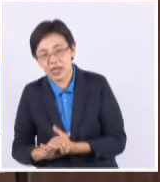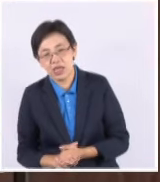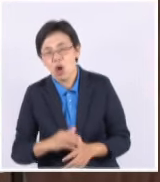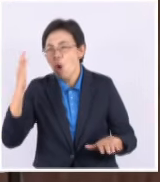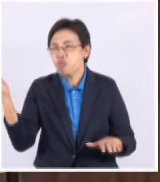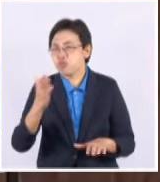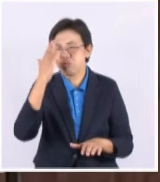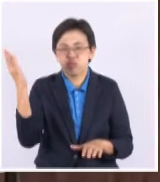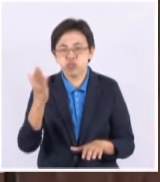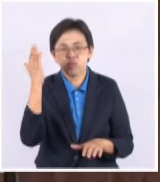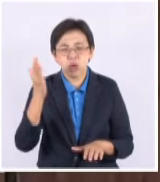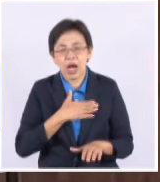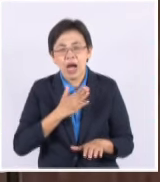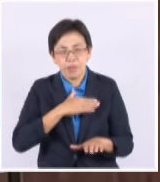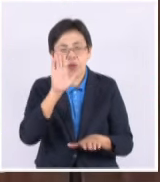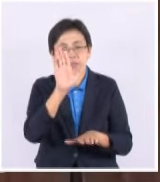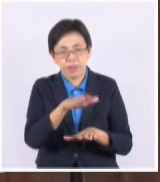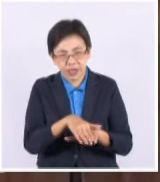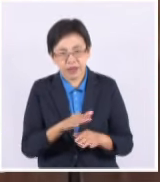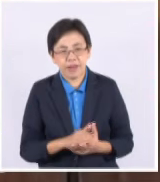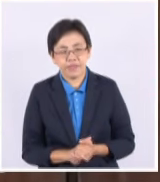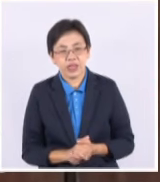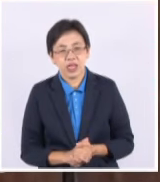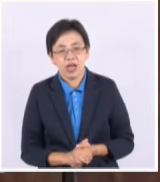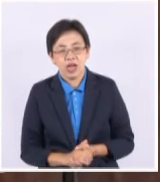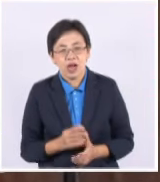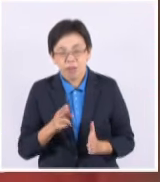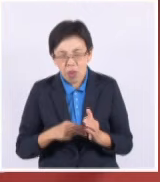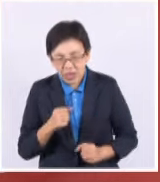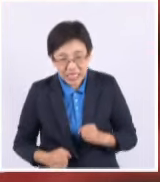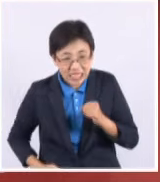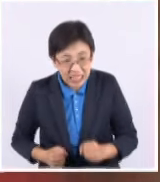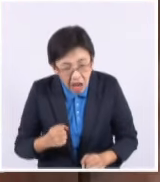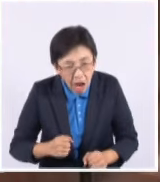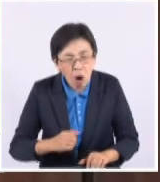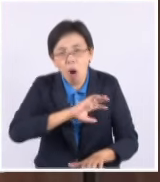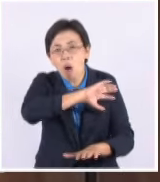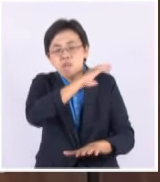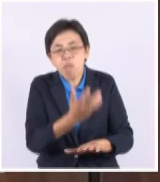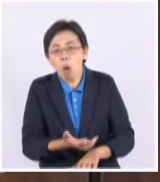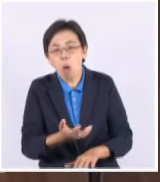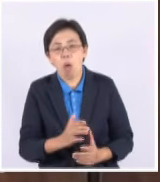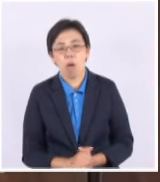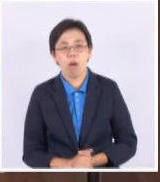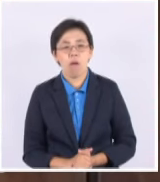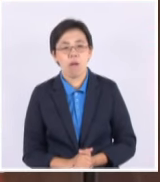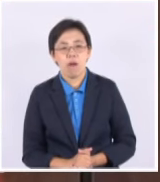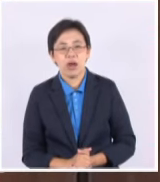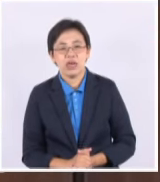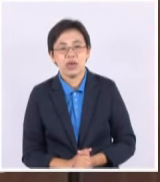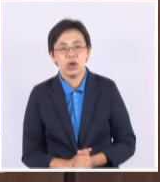าผมเลยจะไปปิดฝากระโปรงรถพอวิ่งออกมาไม่ถึง2ก้าวถล่มลงมาเลย อาจจะพี่แ